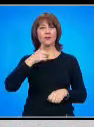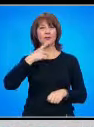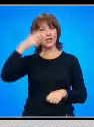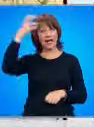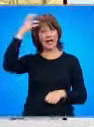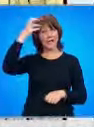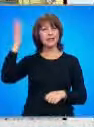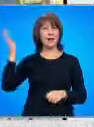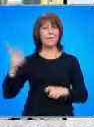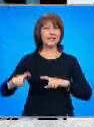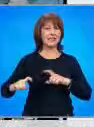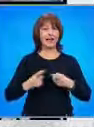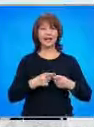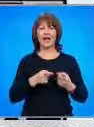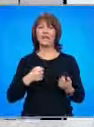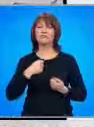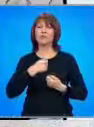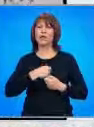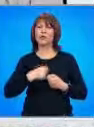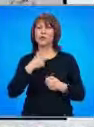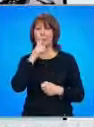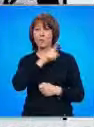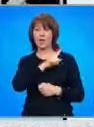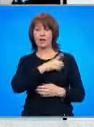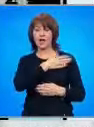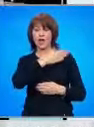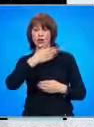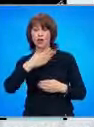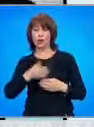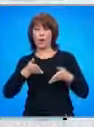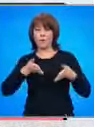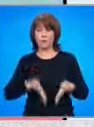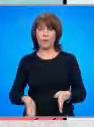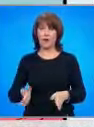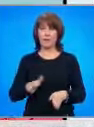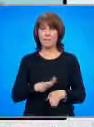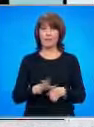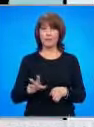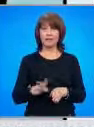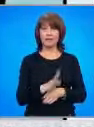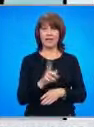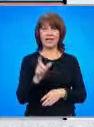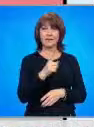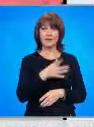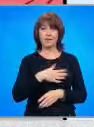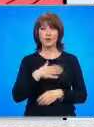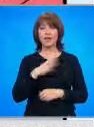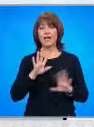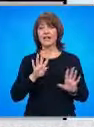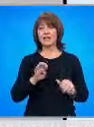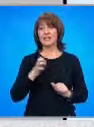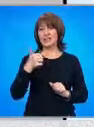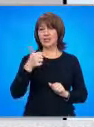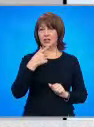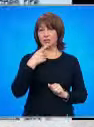кралица през скандалите и трудните моменти до погребението й на 19 септември. Елизабет II почина на